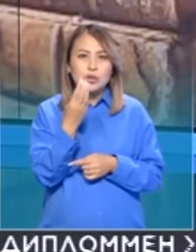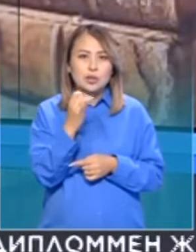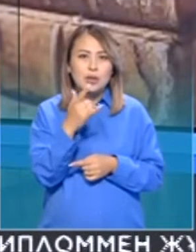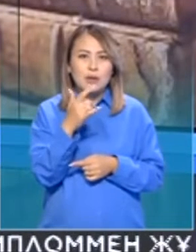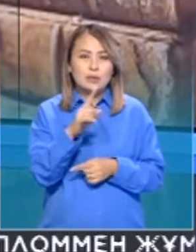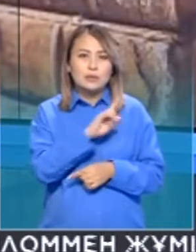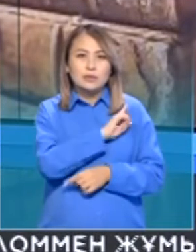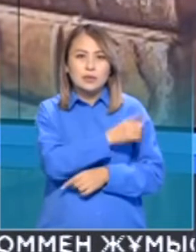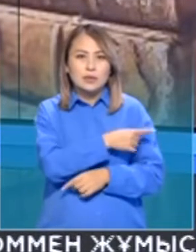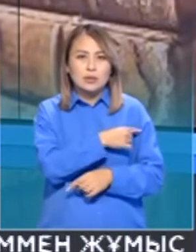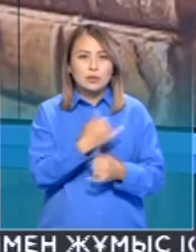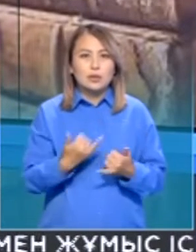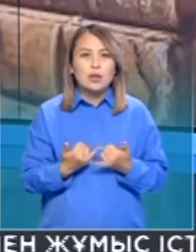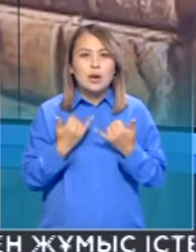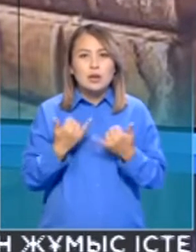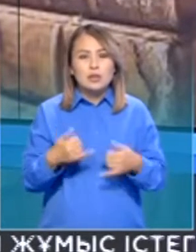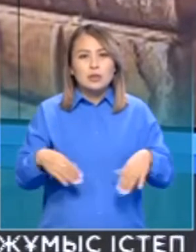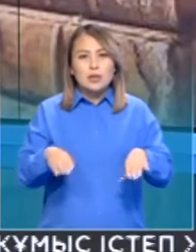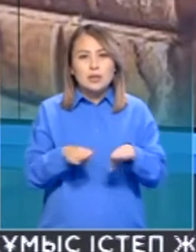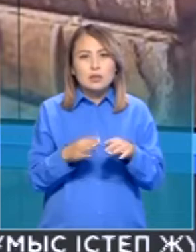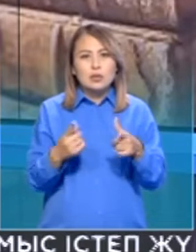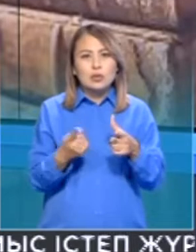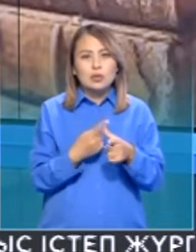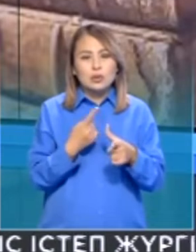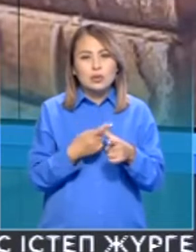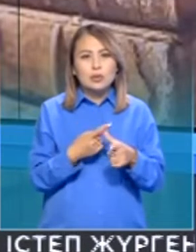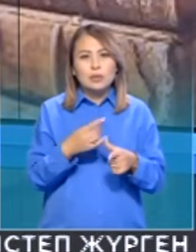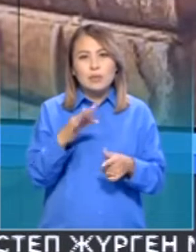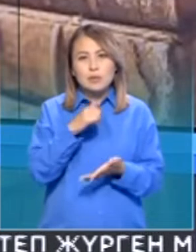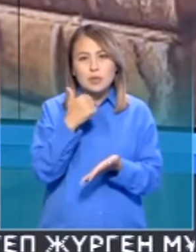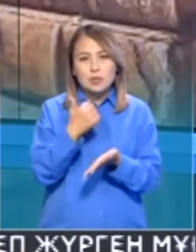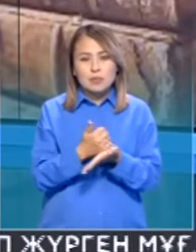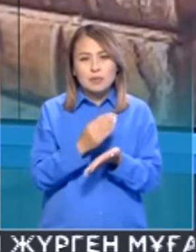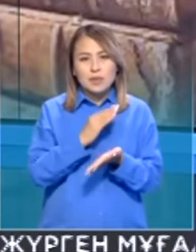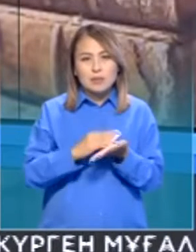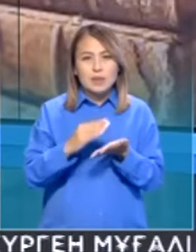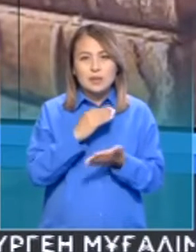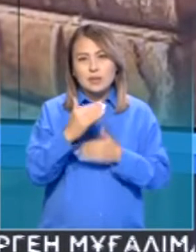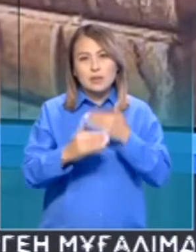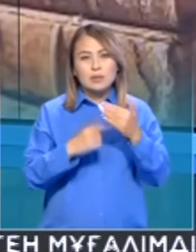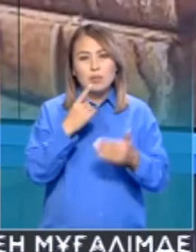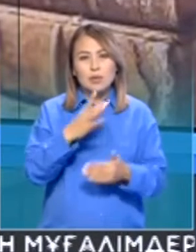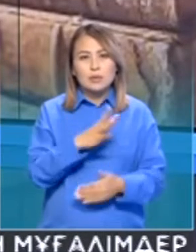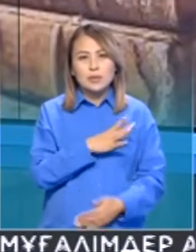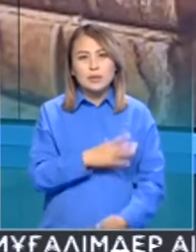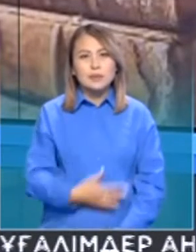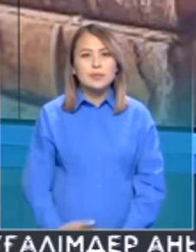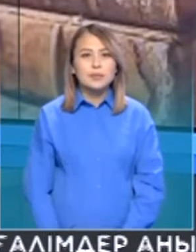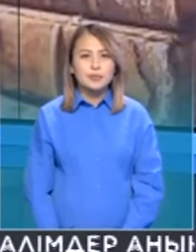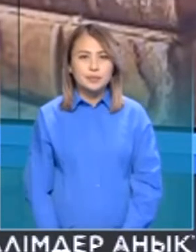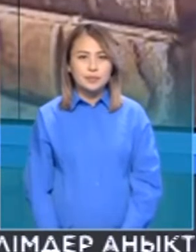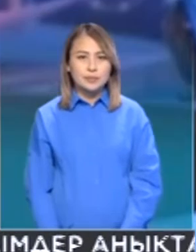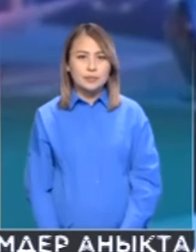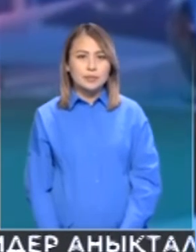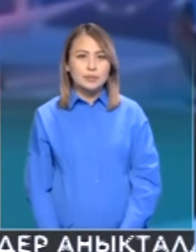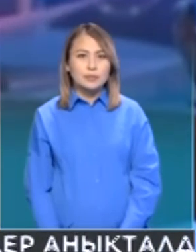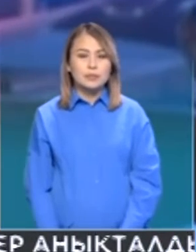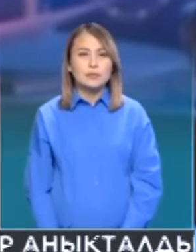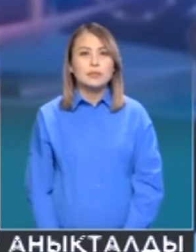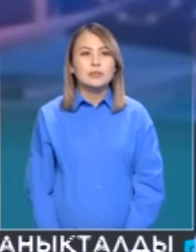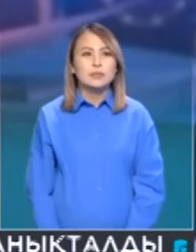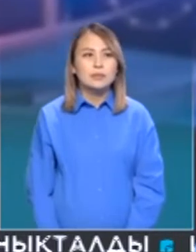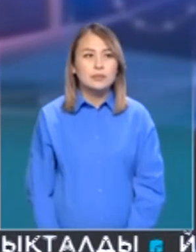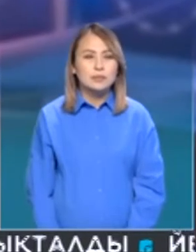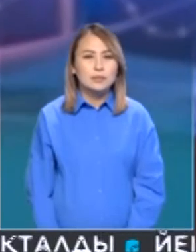халқы Шерағаң деп қадір тұтты. Алаштың асылы ұлттық баспасөздің биік бәйтерегі бола білді. Анама